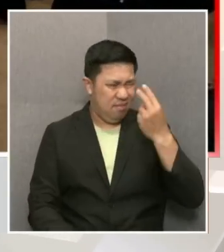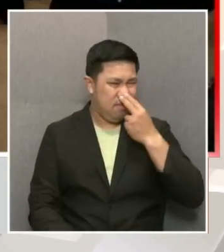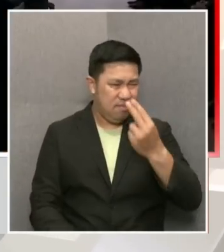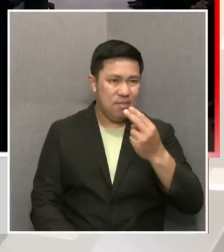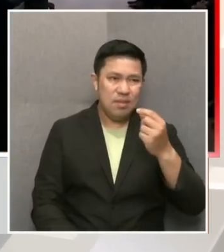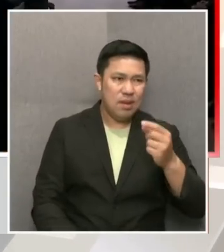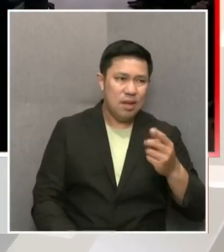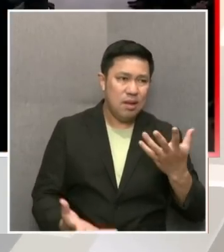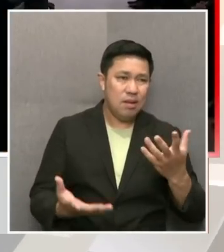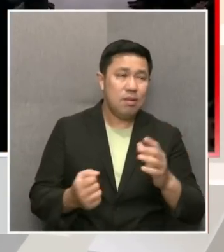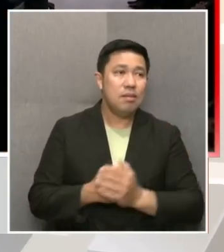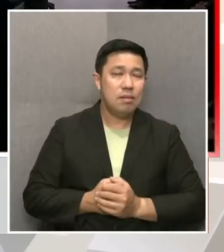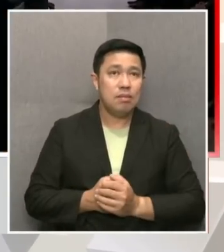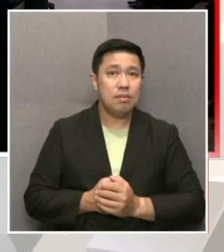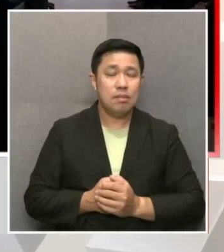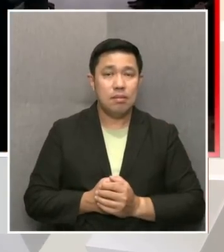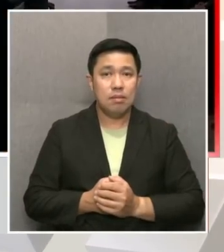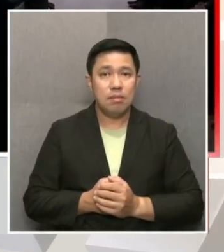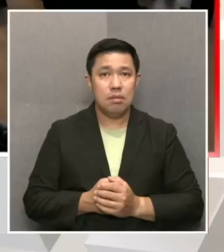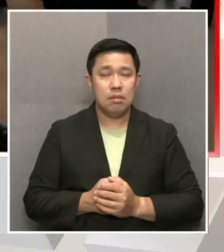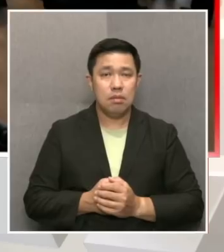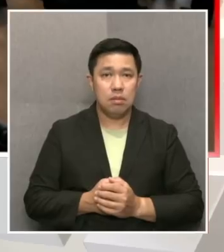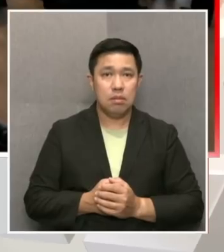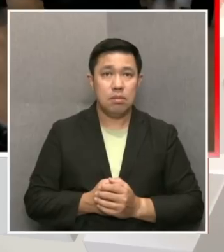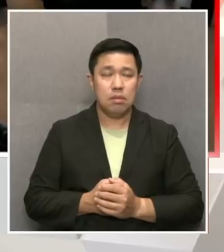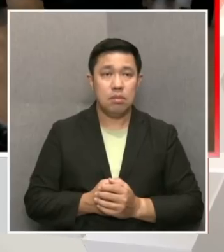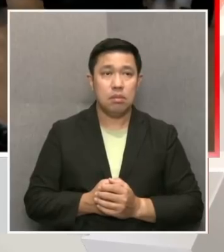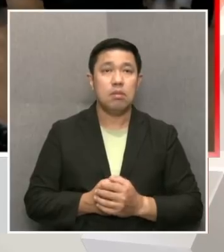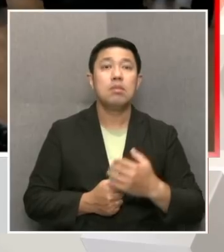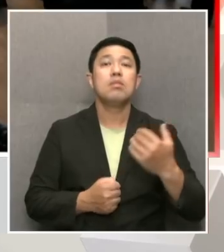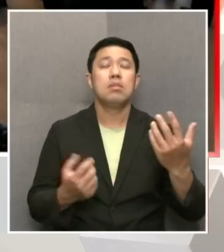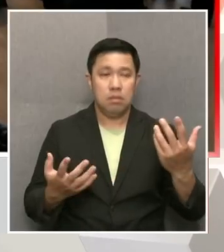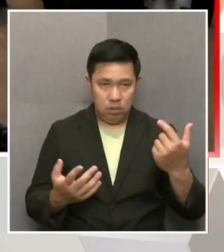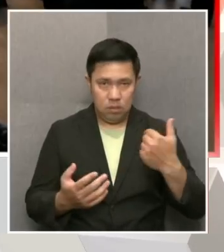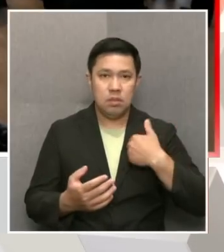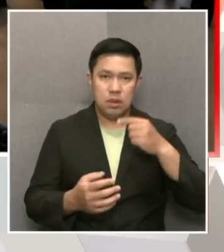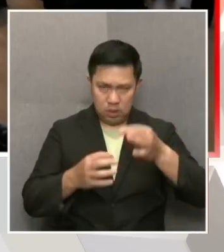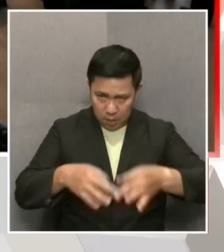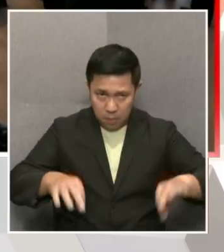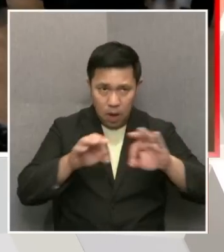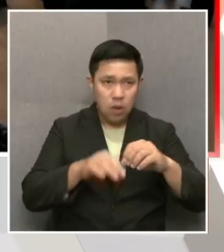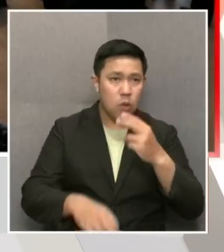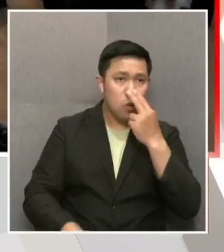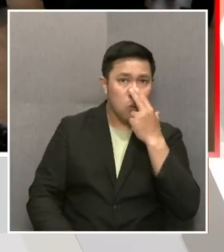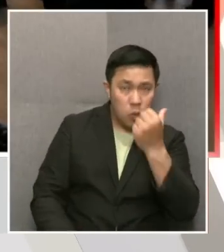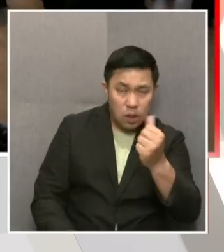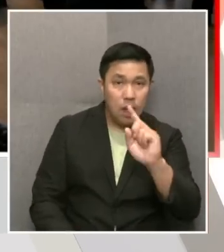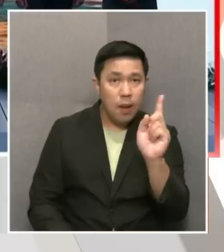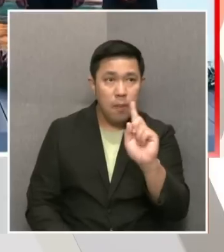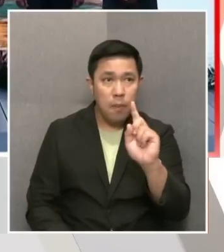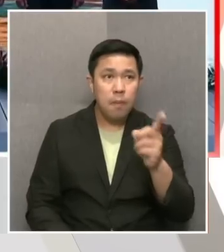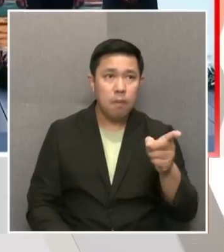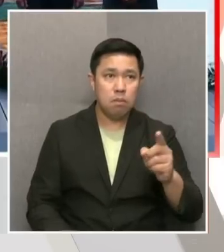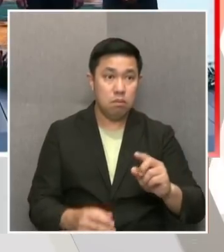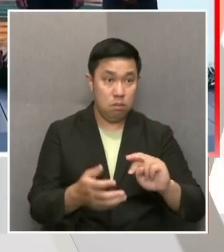การเมืองระหว่างประเทศในหลายกลุ่มนะครับอาจจะต้องแยกแยะให้ดีนะครับว่าเป็นโครงสร้างที่เป็นท